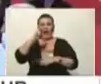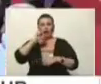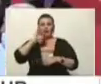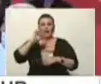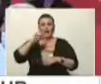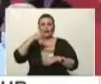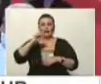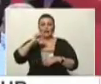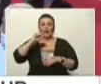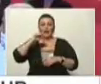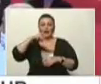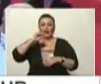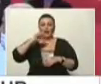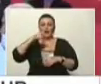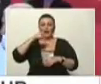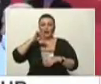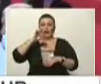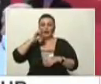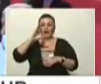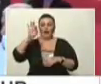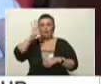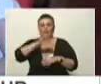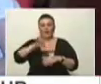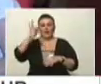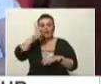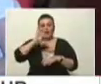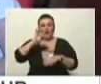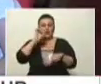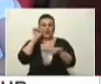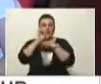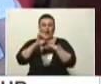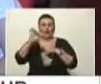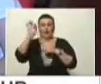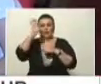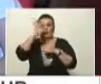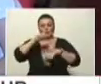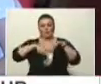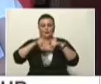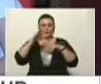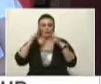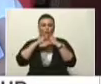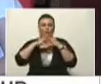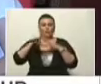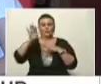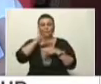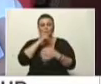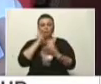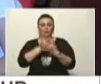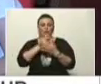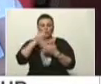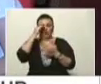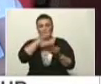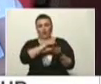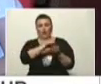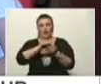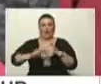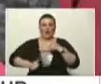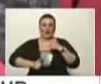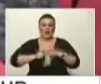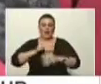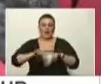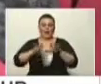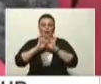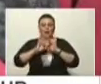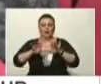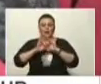Tağıyev müzəffər ordumuzun düşmən üzərində tarixi qələbəsini xatırladaraq vətən müharibəsində şücaət göstərən şəhidlərin qəhrəmanlıqlarından